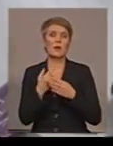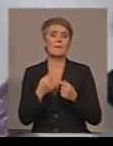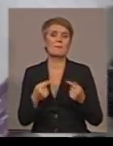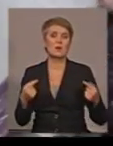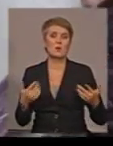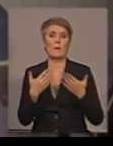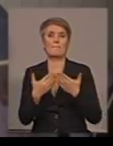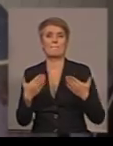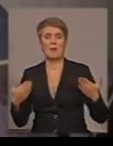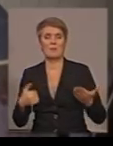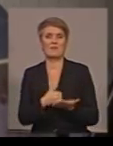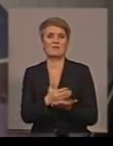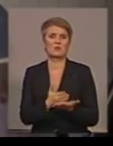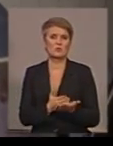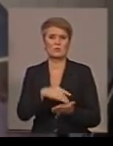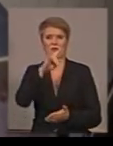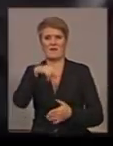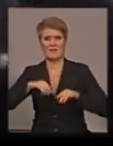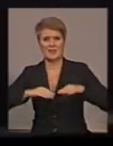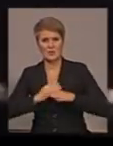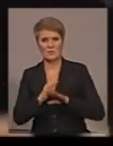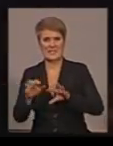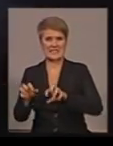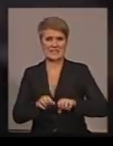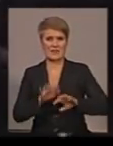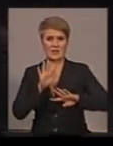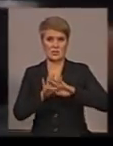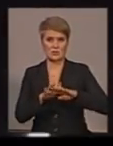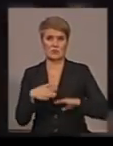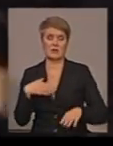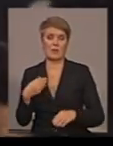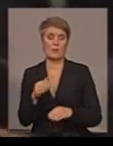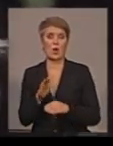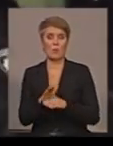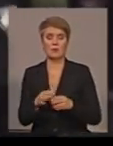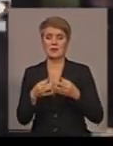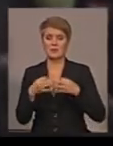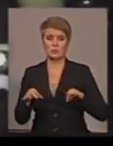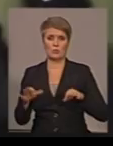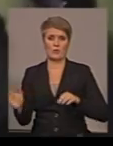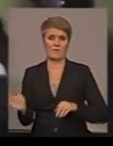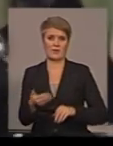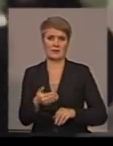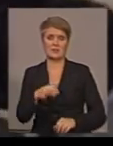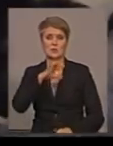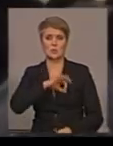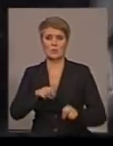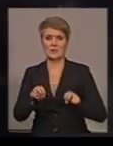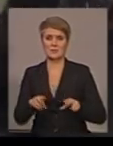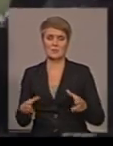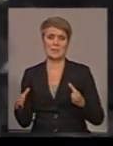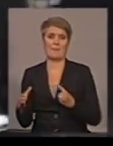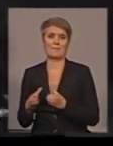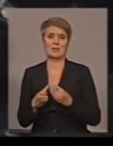пошкодили інфраструктуру, вибили вікна, позривали решетки. Мною була дана команда розблокувати шляхом застосування